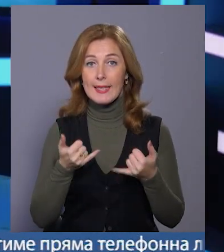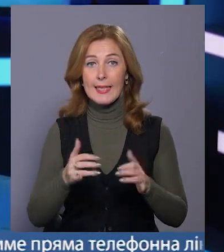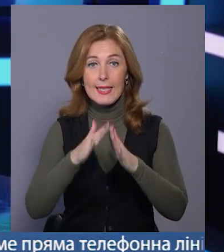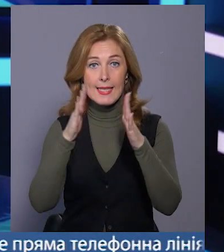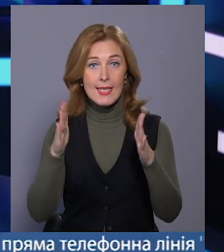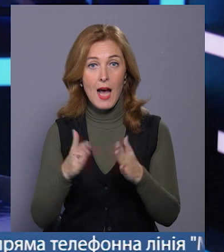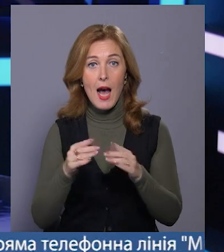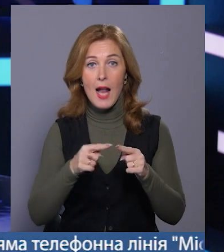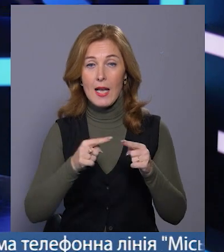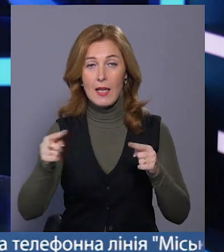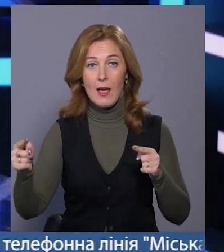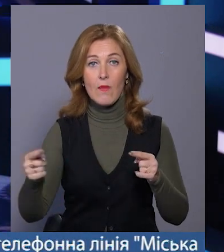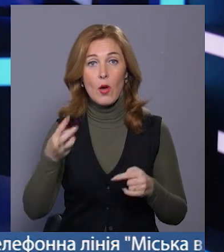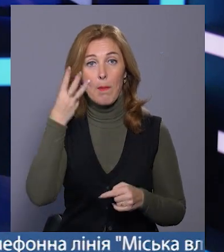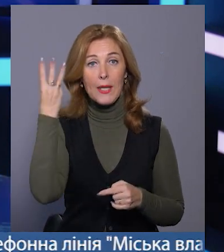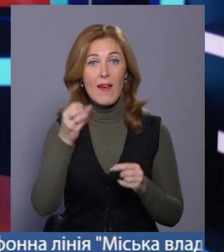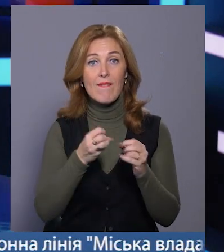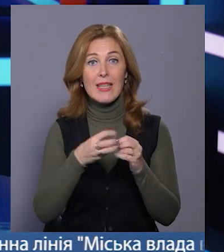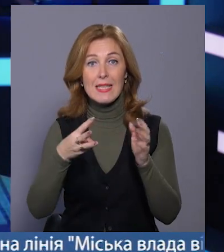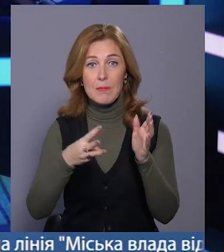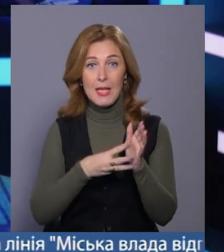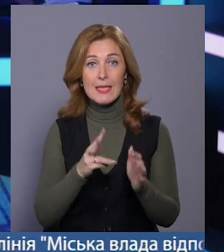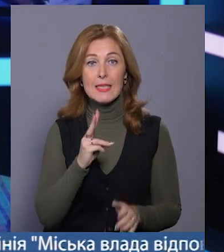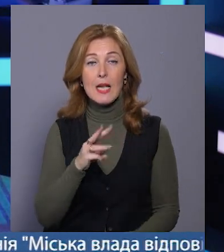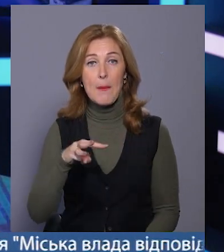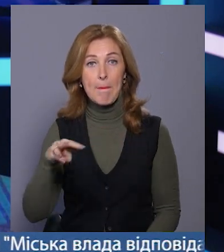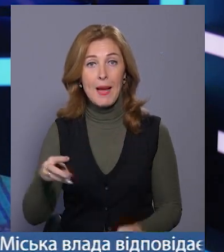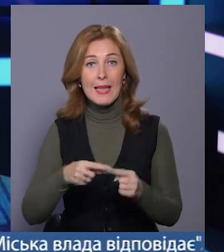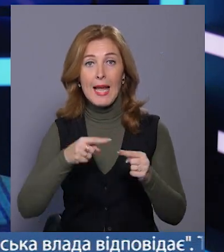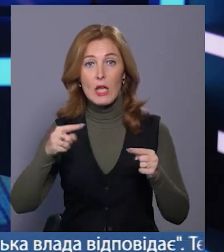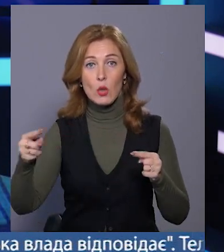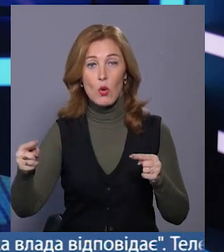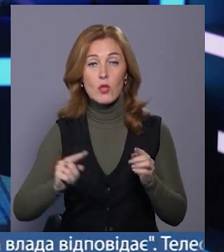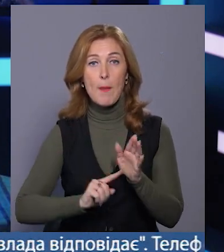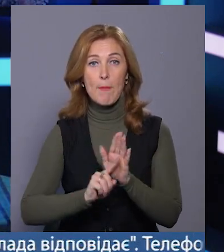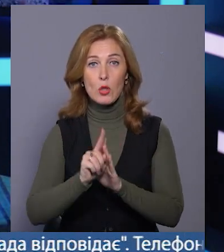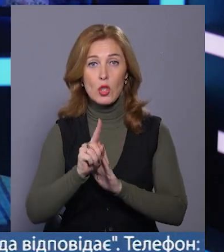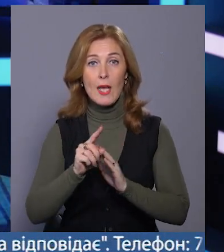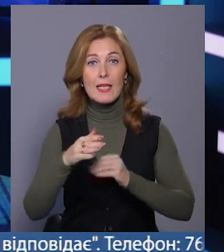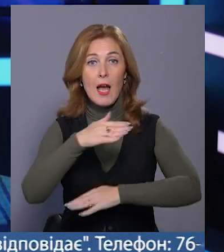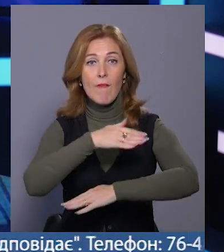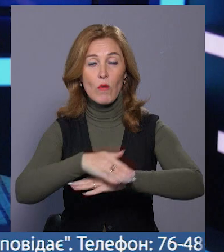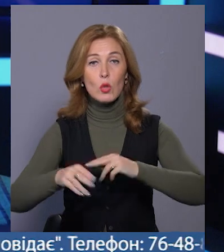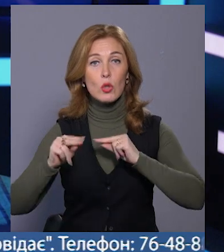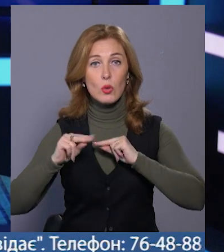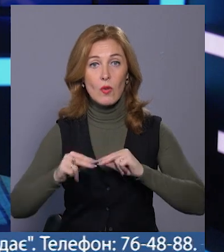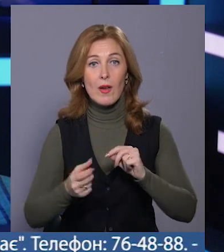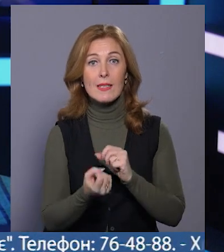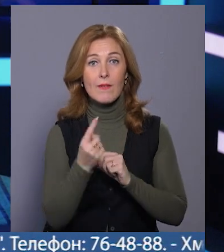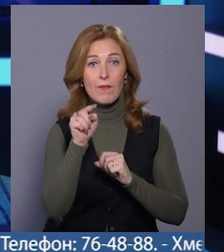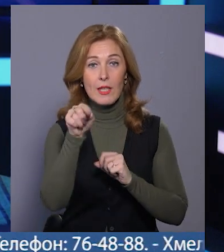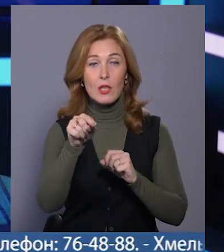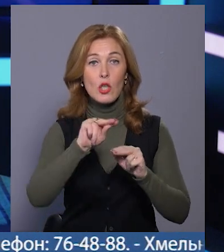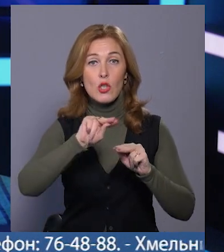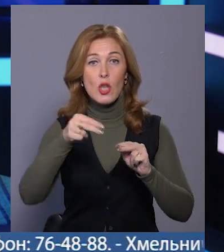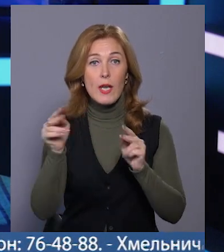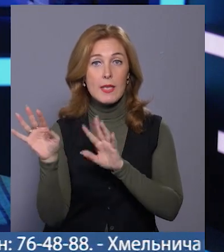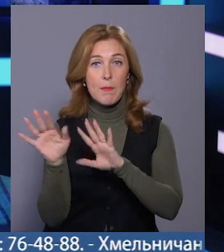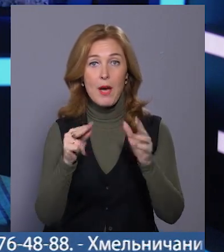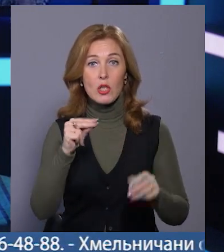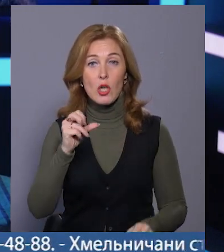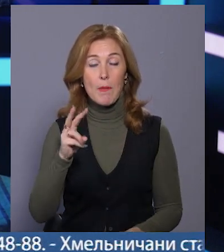протяжність велодоріжок у Хмельницькому 18 кілометрів. Найдовша магістраль починається на Трудовій. Звідти через парк імені Чекмана